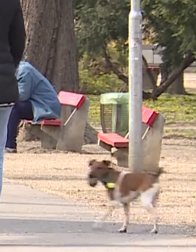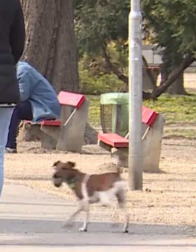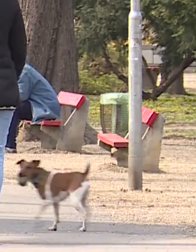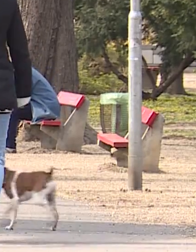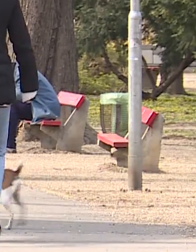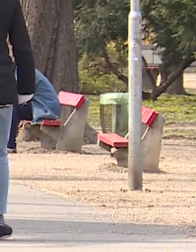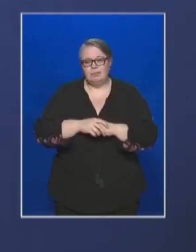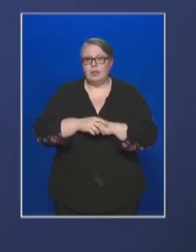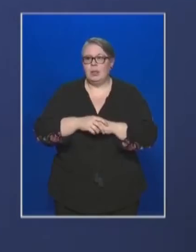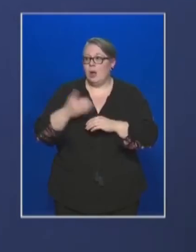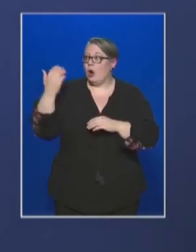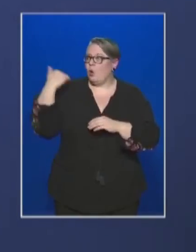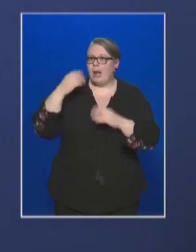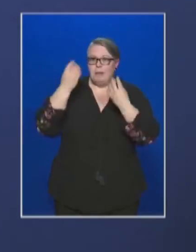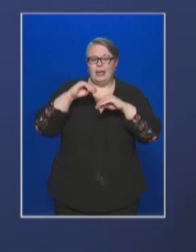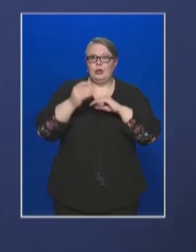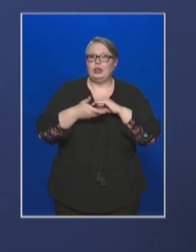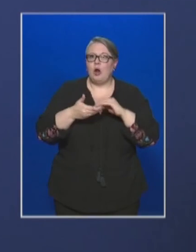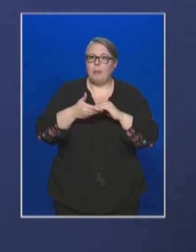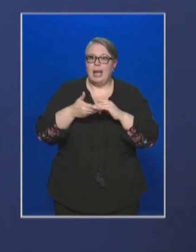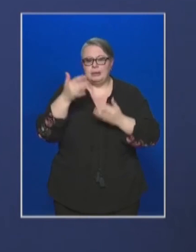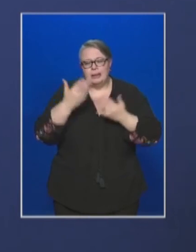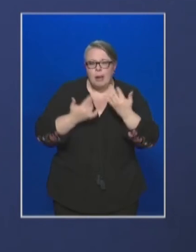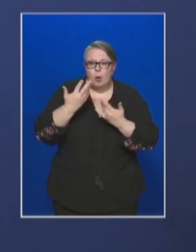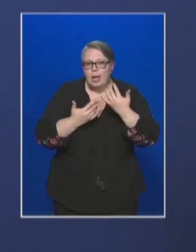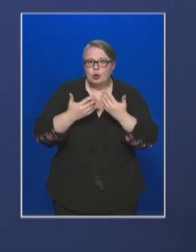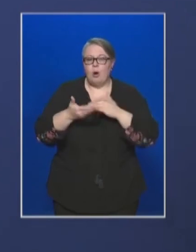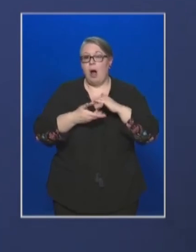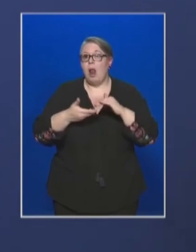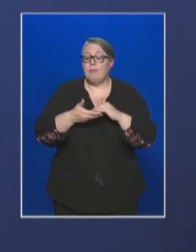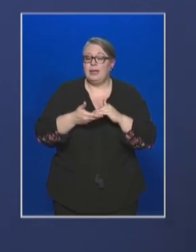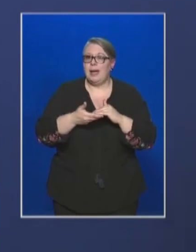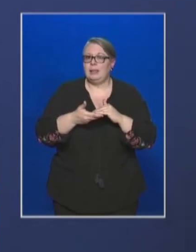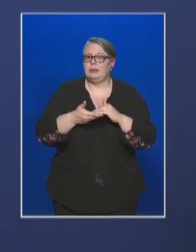tetőzhet. A korábbi becslések és számítások alapján